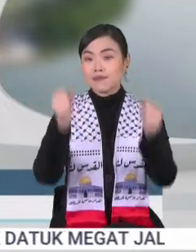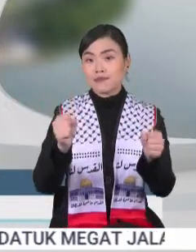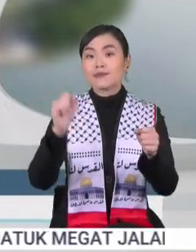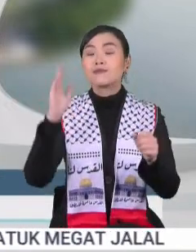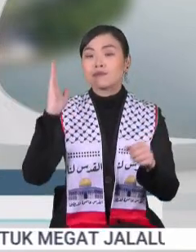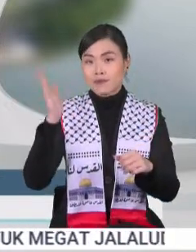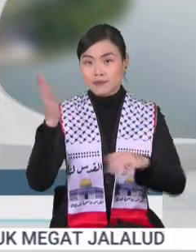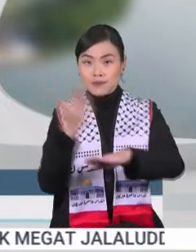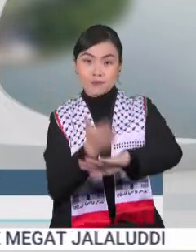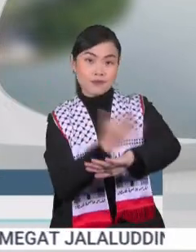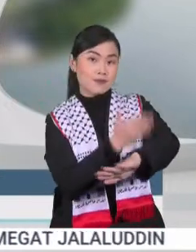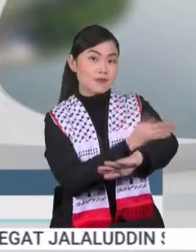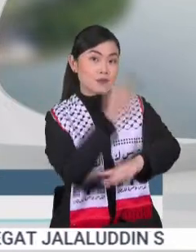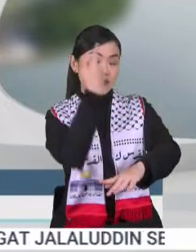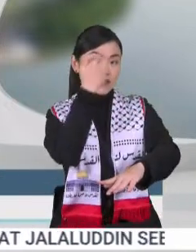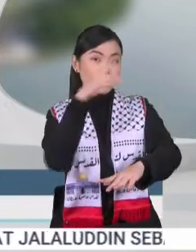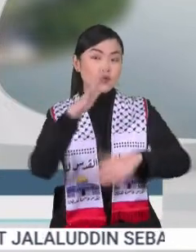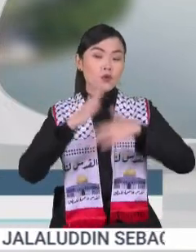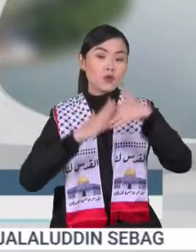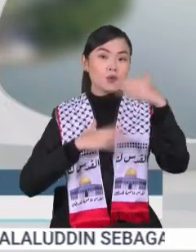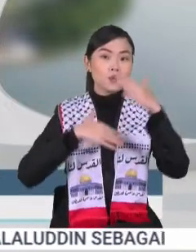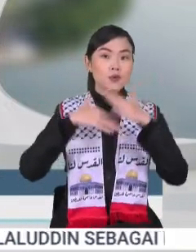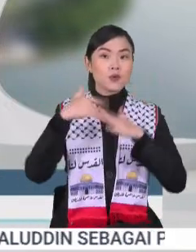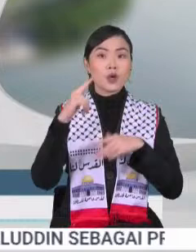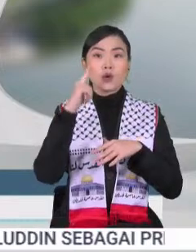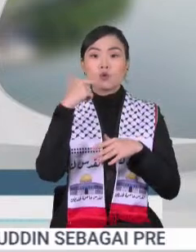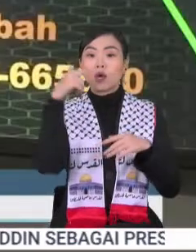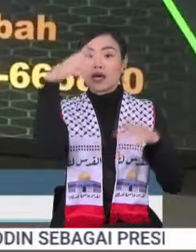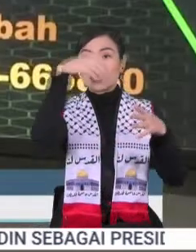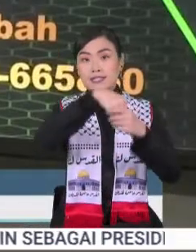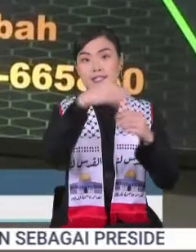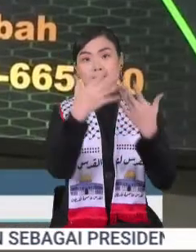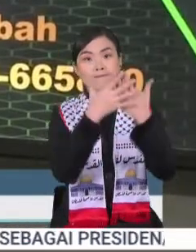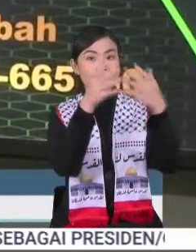dinaik taraf demi keselesaan penghuni dalam